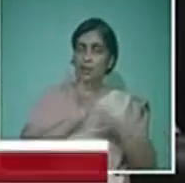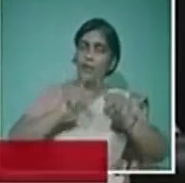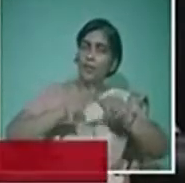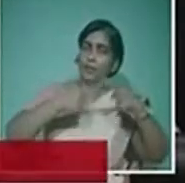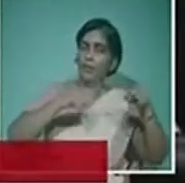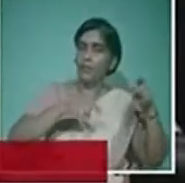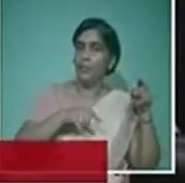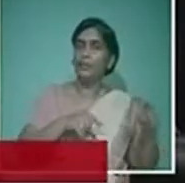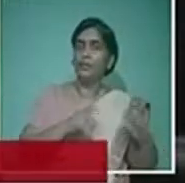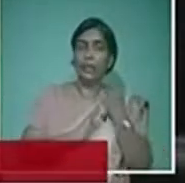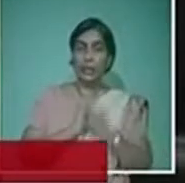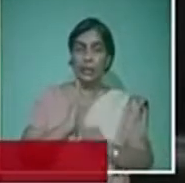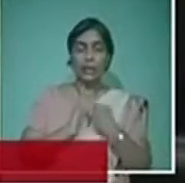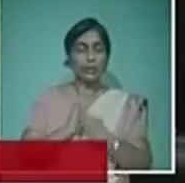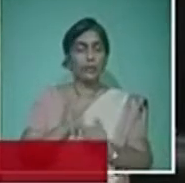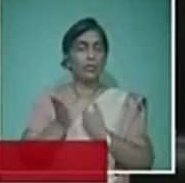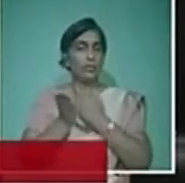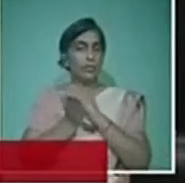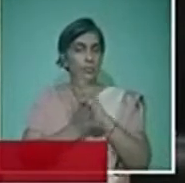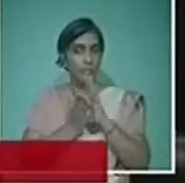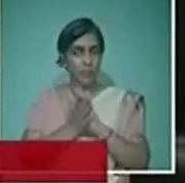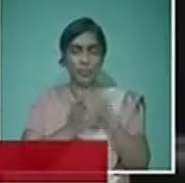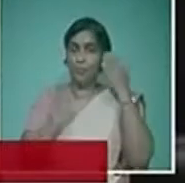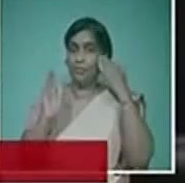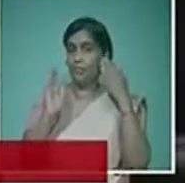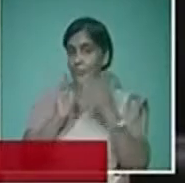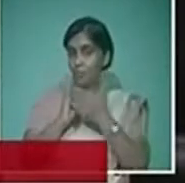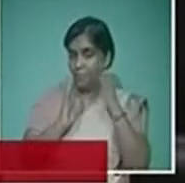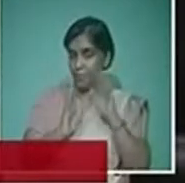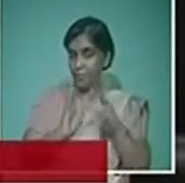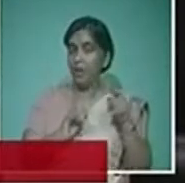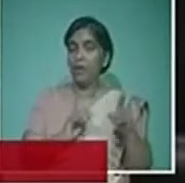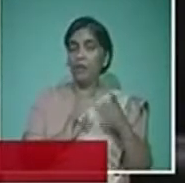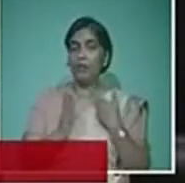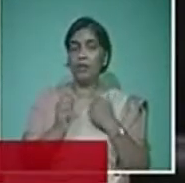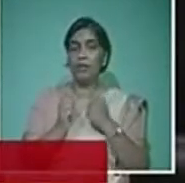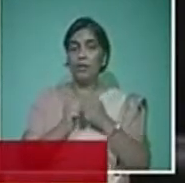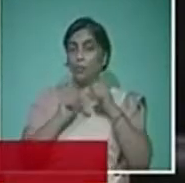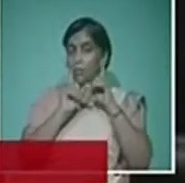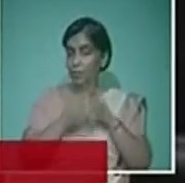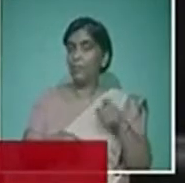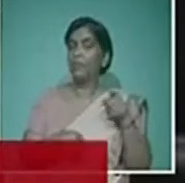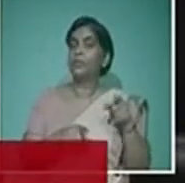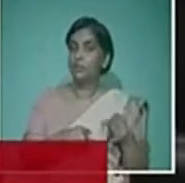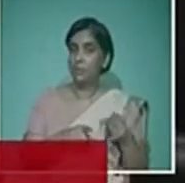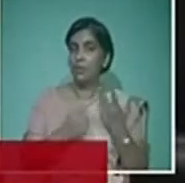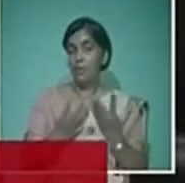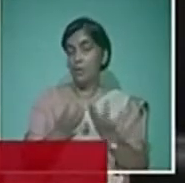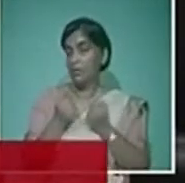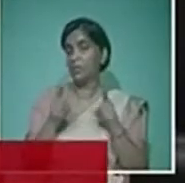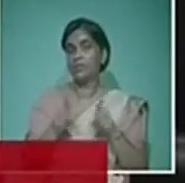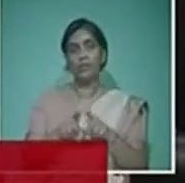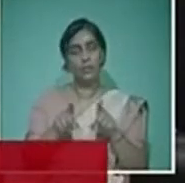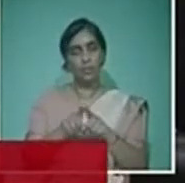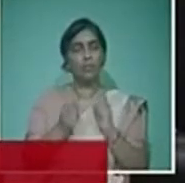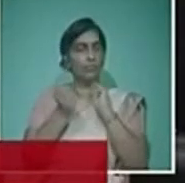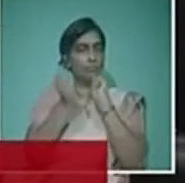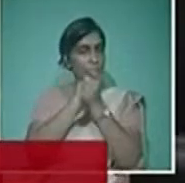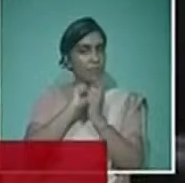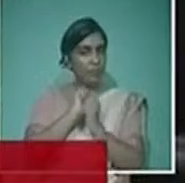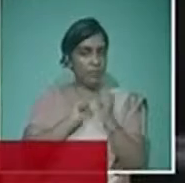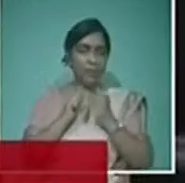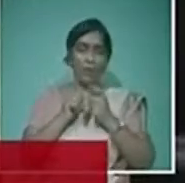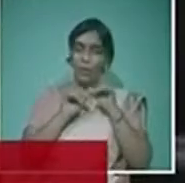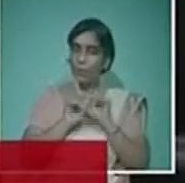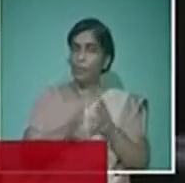අදාළවන නෛතික ප්‍රතිපාදනවල සඳහන් කර ඇති ප්‍රතිපාදන අනුව මේ ප්‍රතිපාදන අවශ්‍ය පරිදි සංශෝධනයකින්